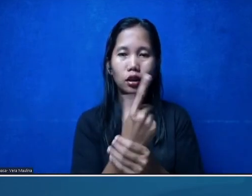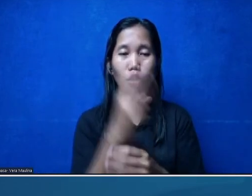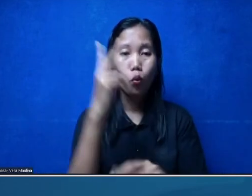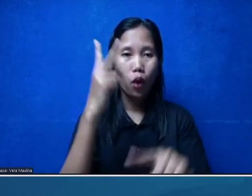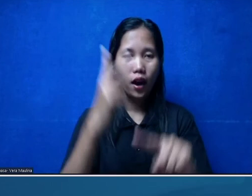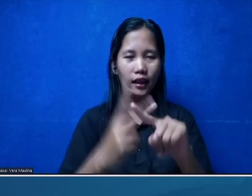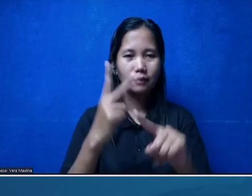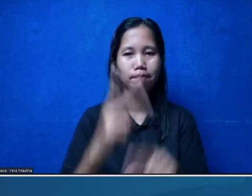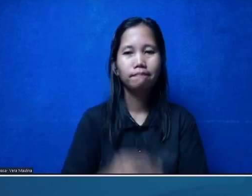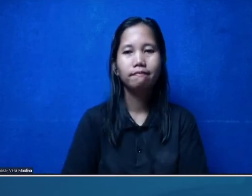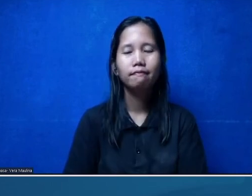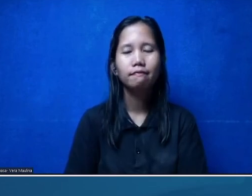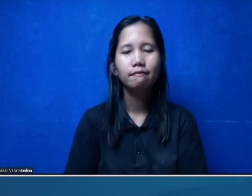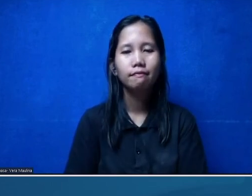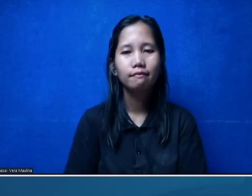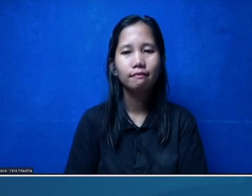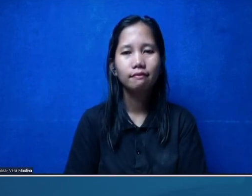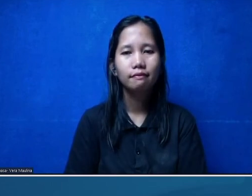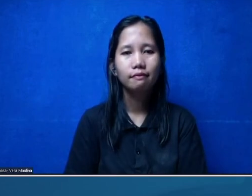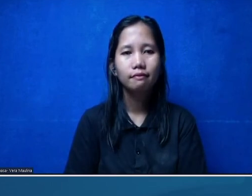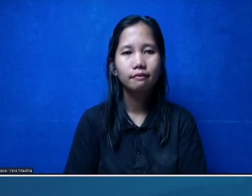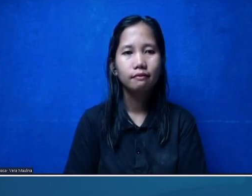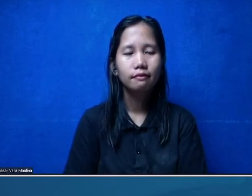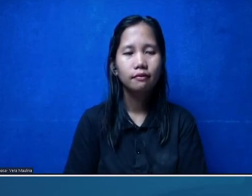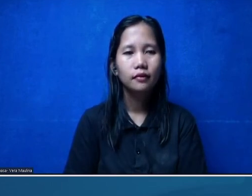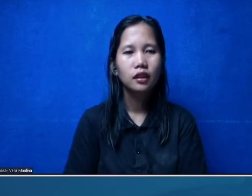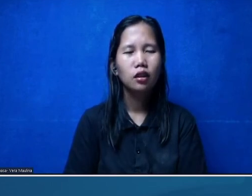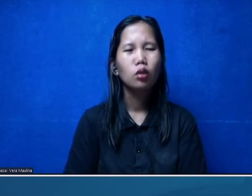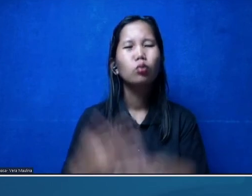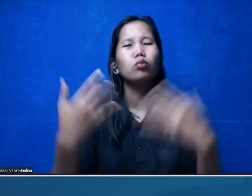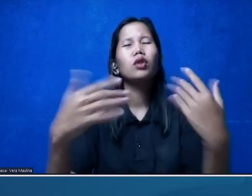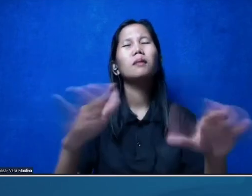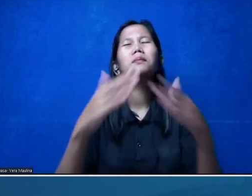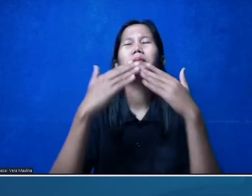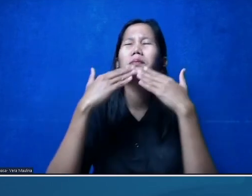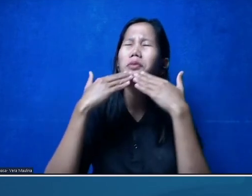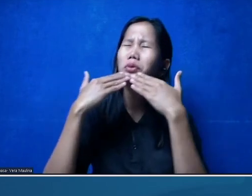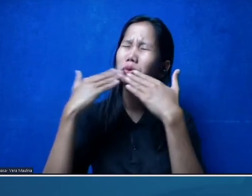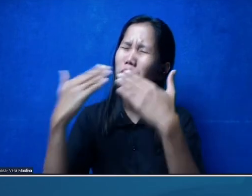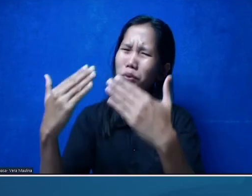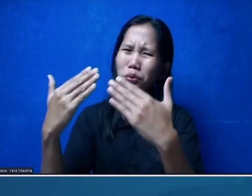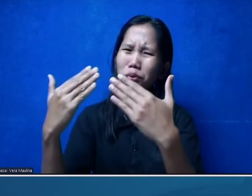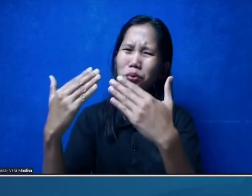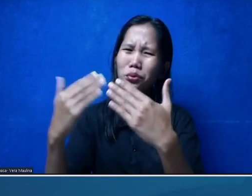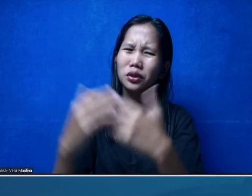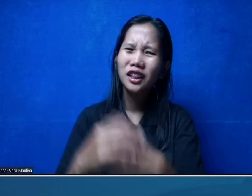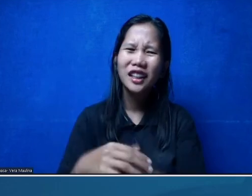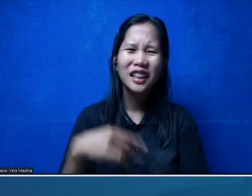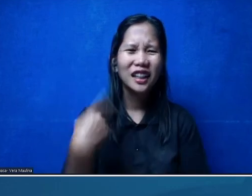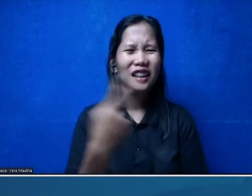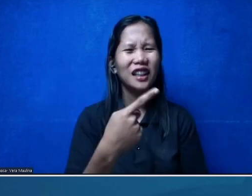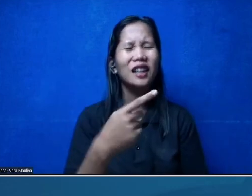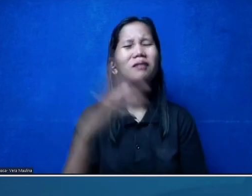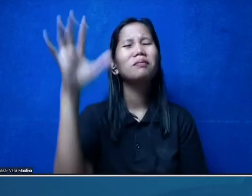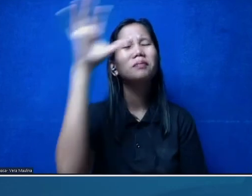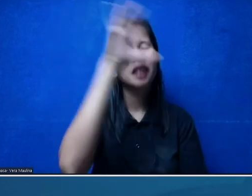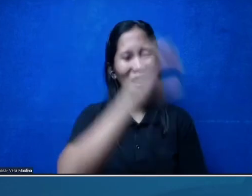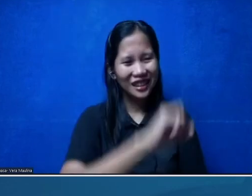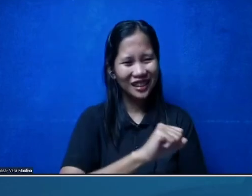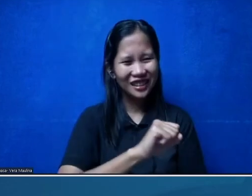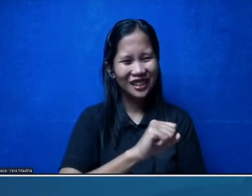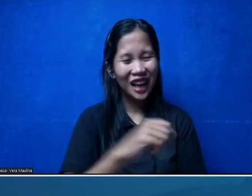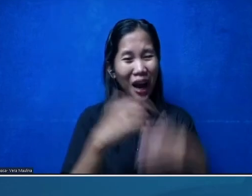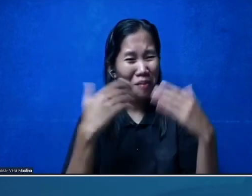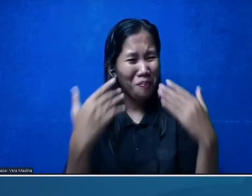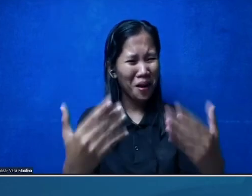dan bagaimana Allah yang kita sembah Allah tidak pernah menciptakan setan Allah menciptakan makhluk yang mudah tapi dia yang